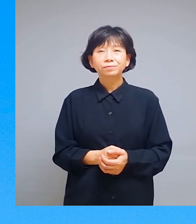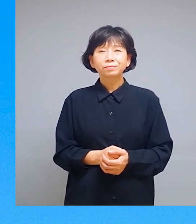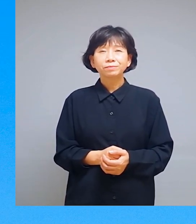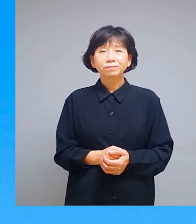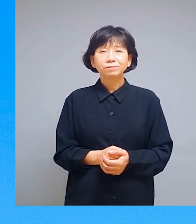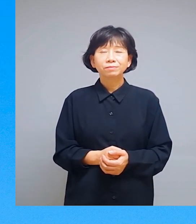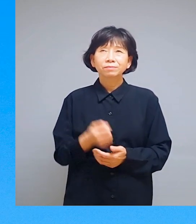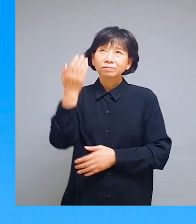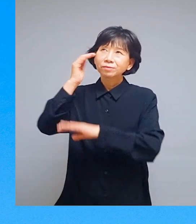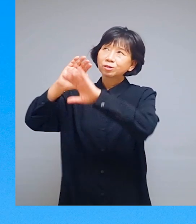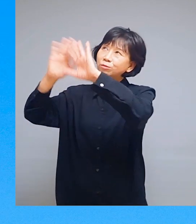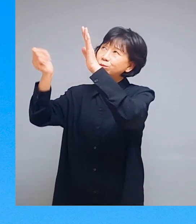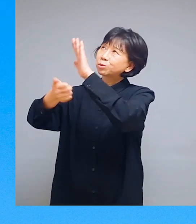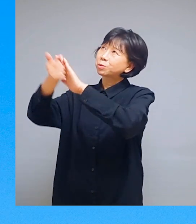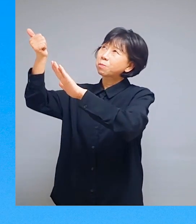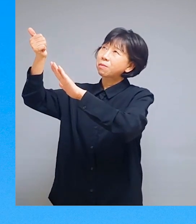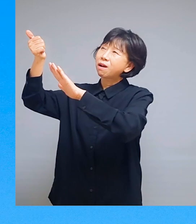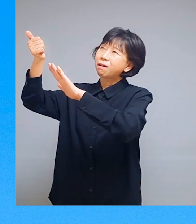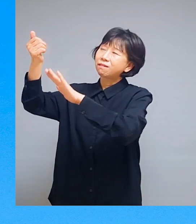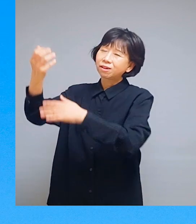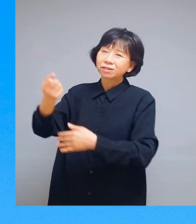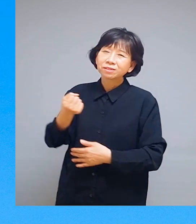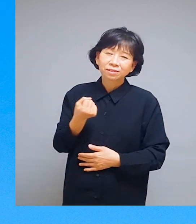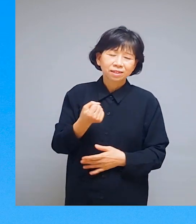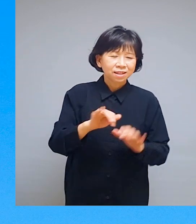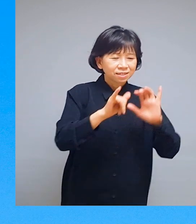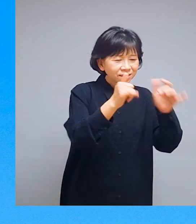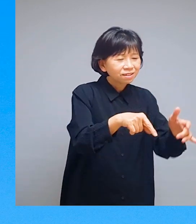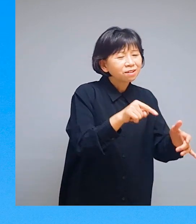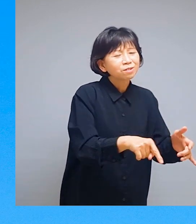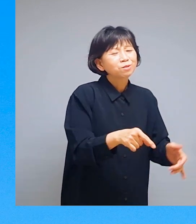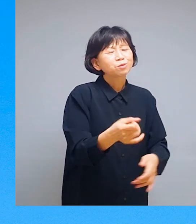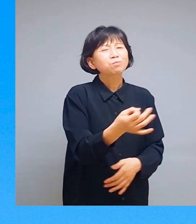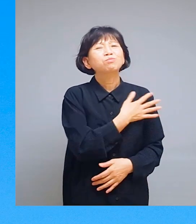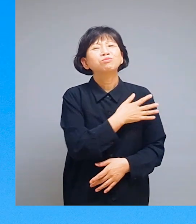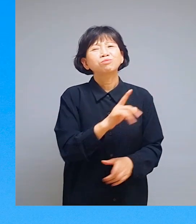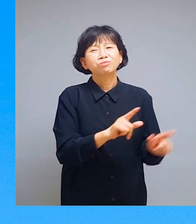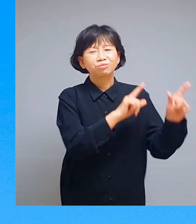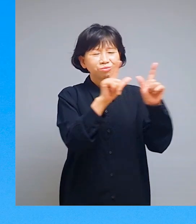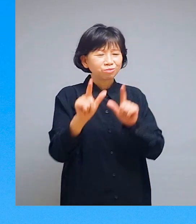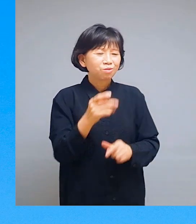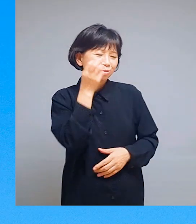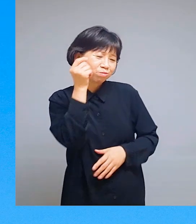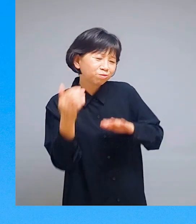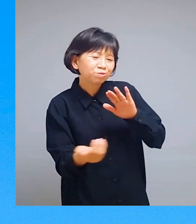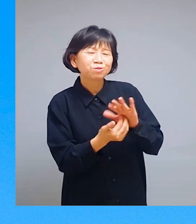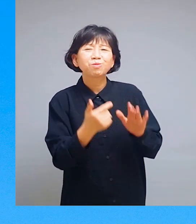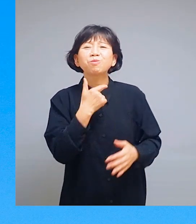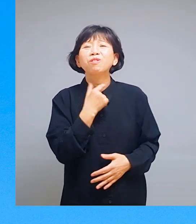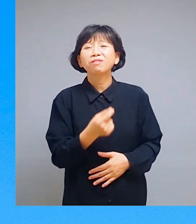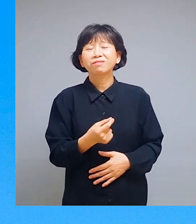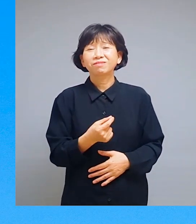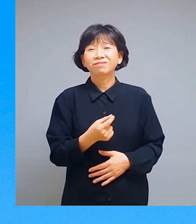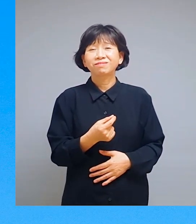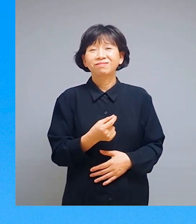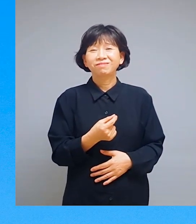천국에 대한 소망을 두고 살아가고 있지만 그래도 이 땅에서도 좀 잘 먹고 잘 살고 건강하고 좀 자식들도 잘 되는